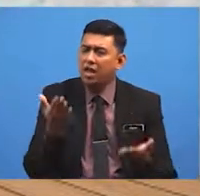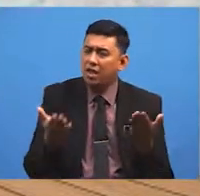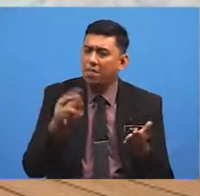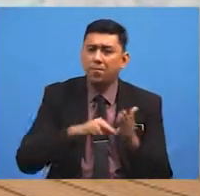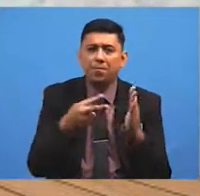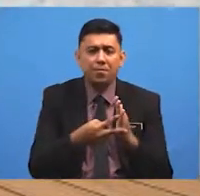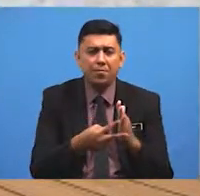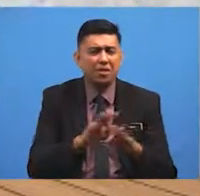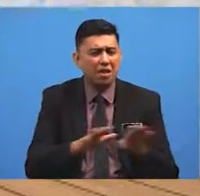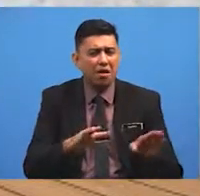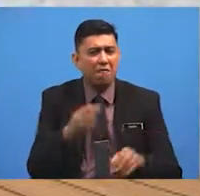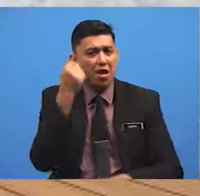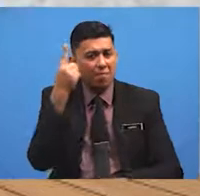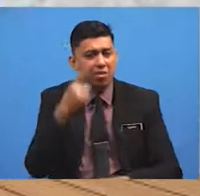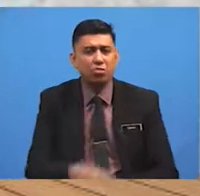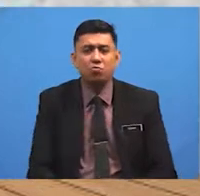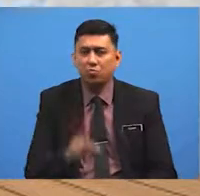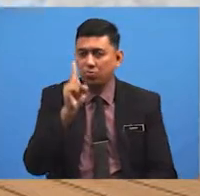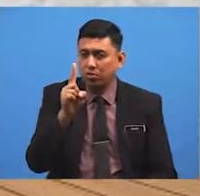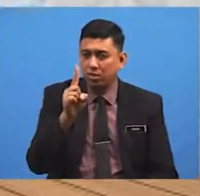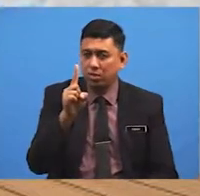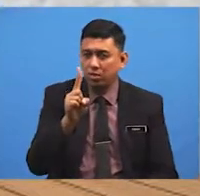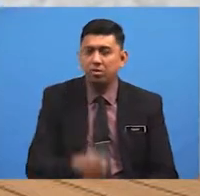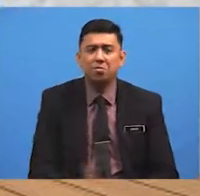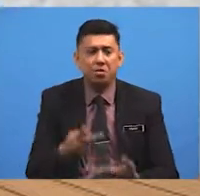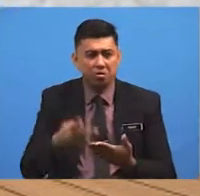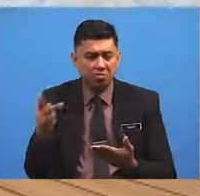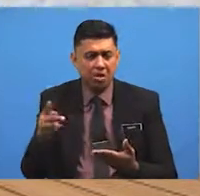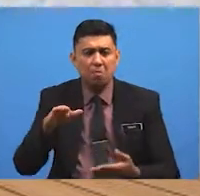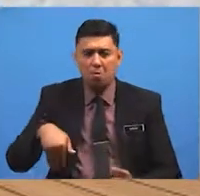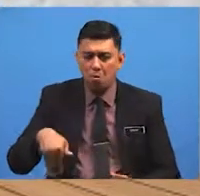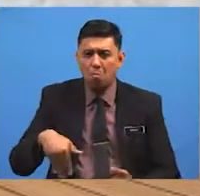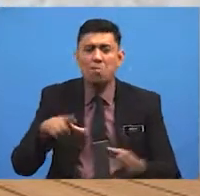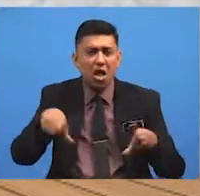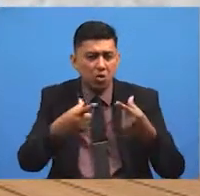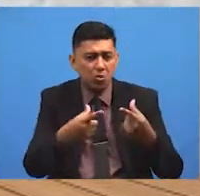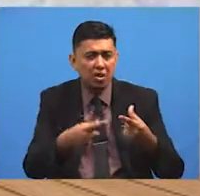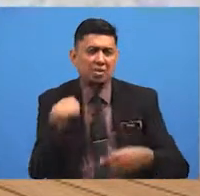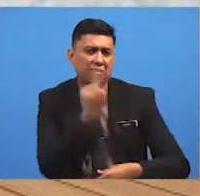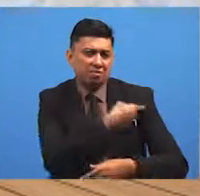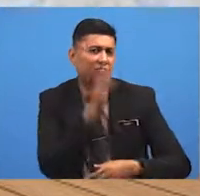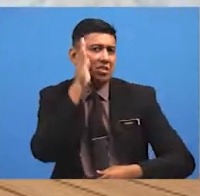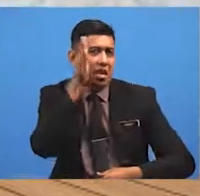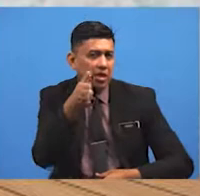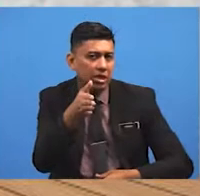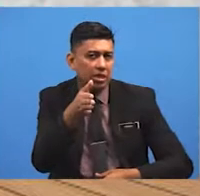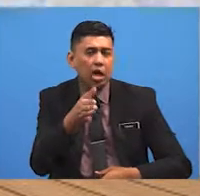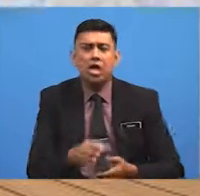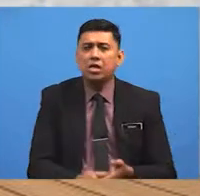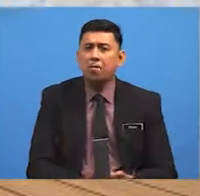Ndak senang Pahamilah satu perkara yang belum jelas Hai yang kita akan jangkrik